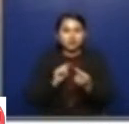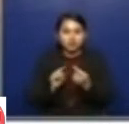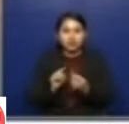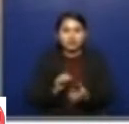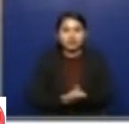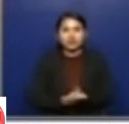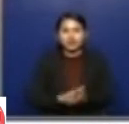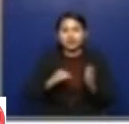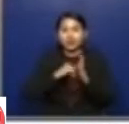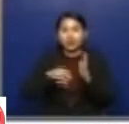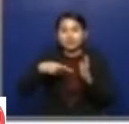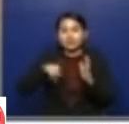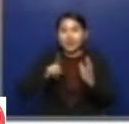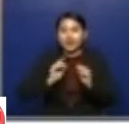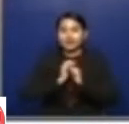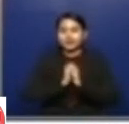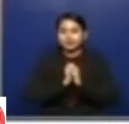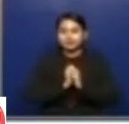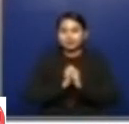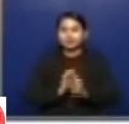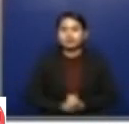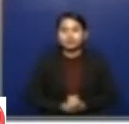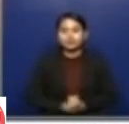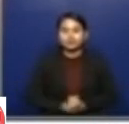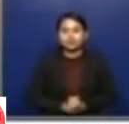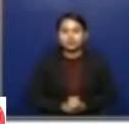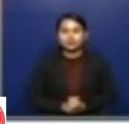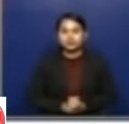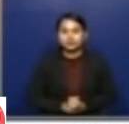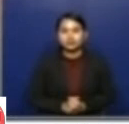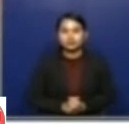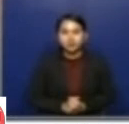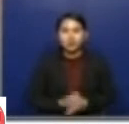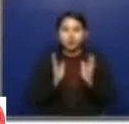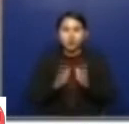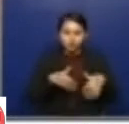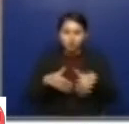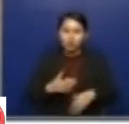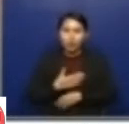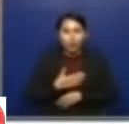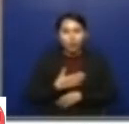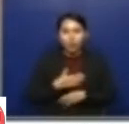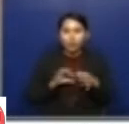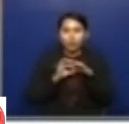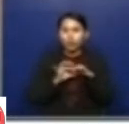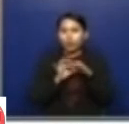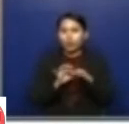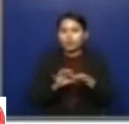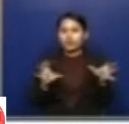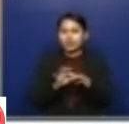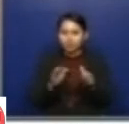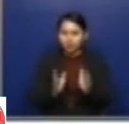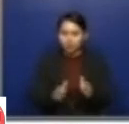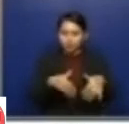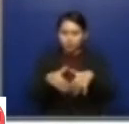ประจันตคามจังหวัดปราจีนบุรีประชาชนนั้นห่วงกังวลต่อผลกระทบต่อวิถีชีวิตต่อพื้น